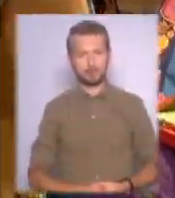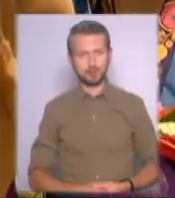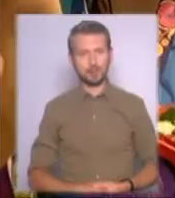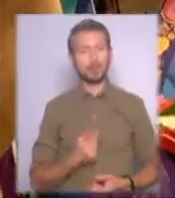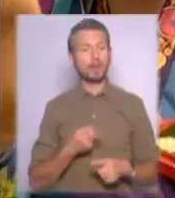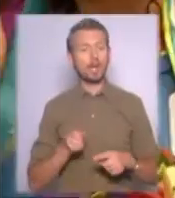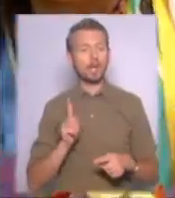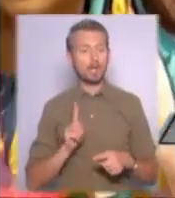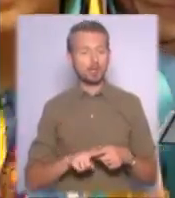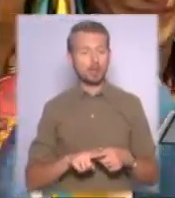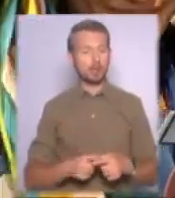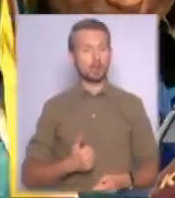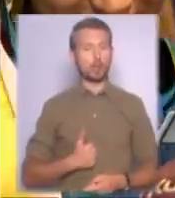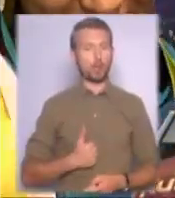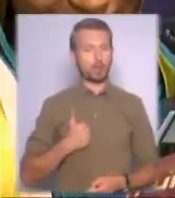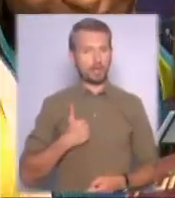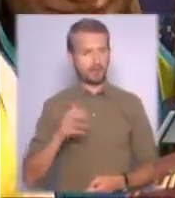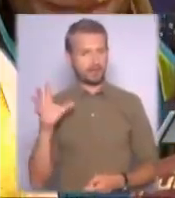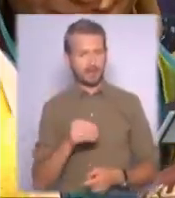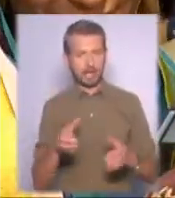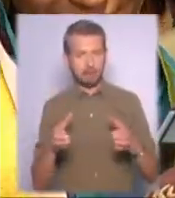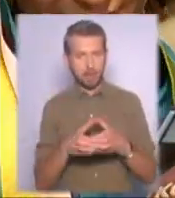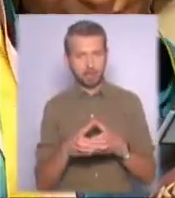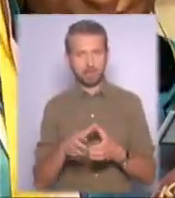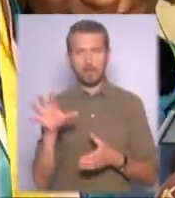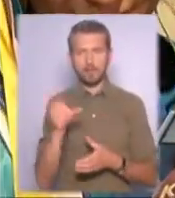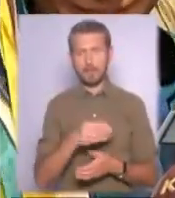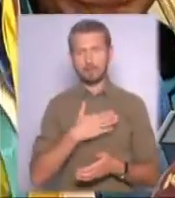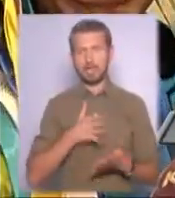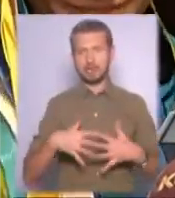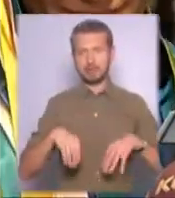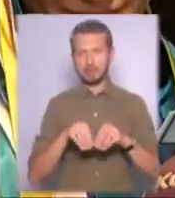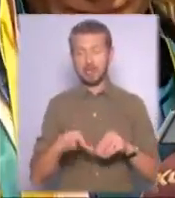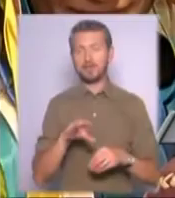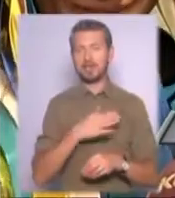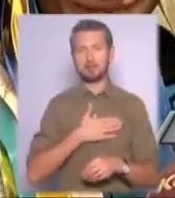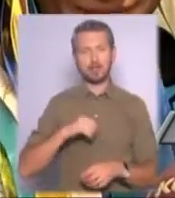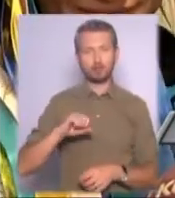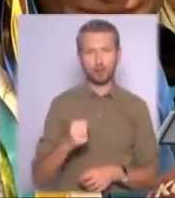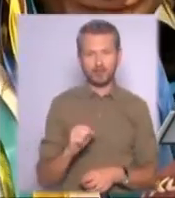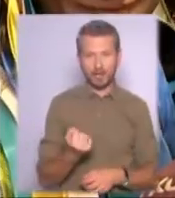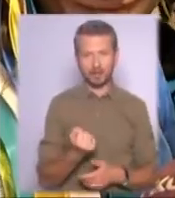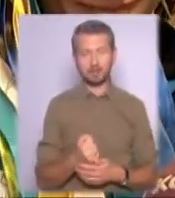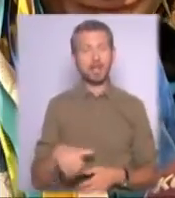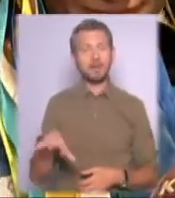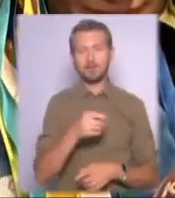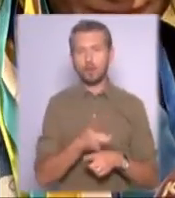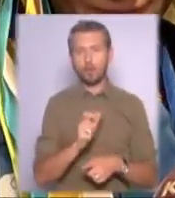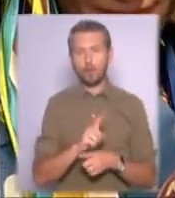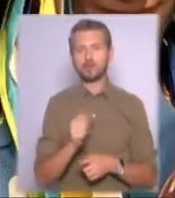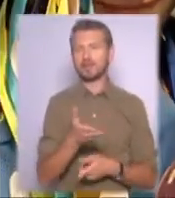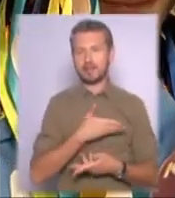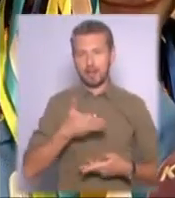Це гордість всієї команди, всієї моєї сім'ї, всіх моїх друзів. Всі дуже за нас